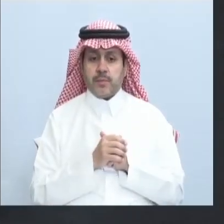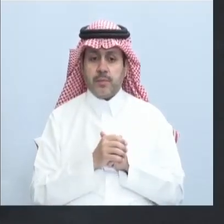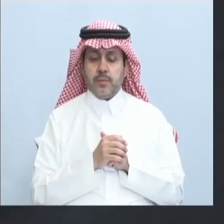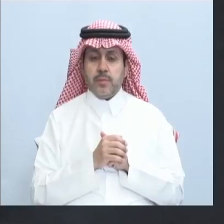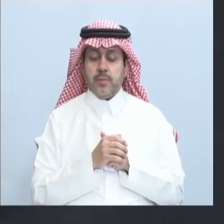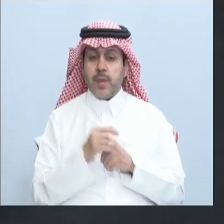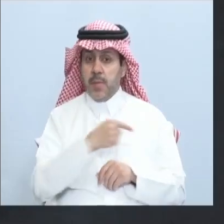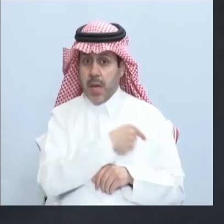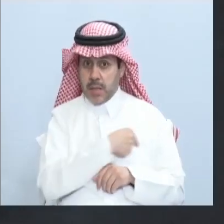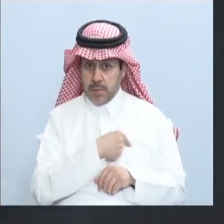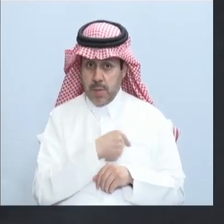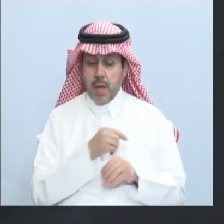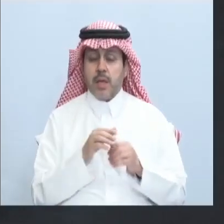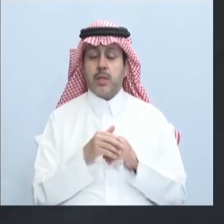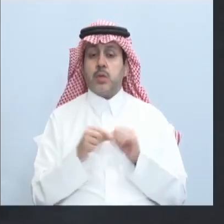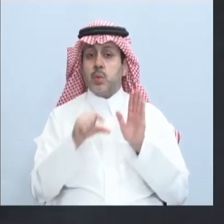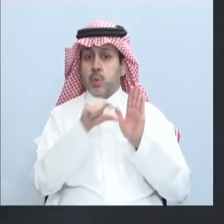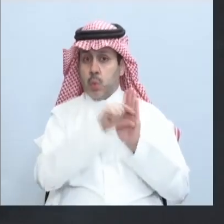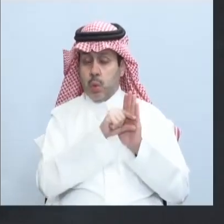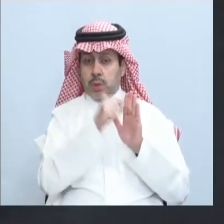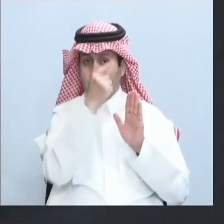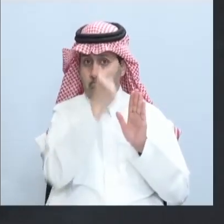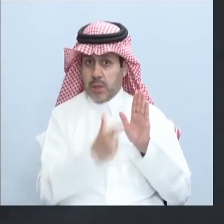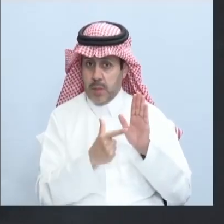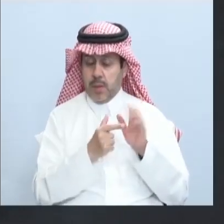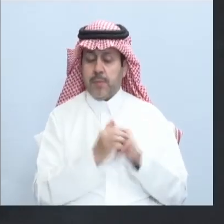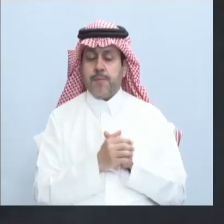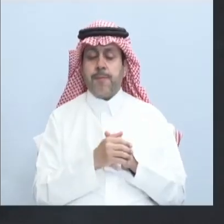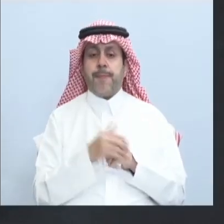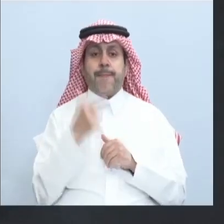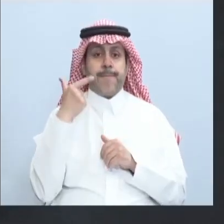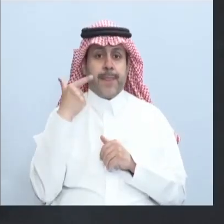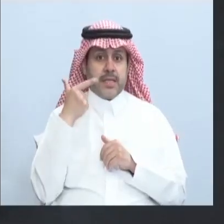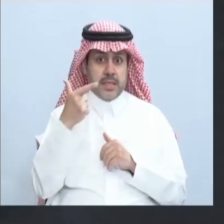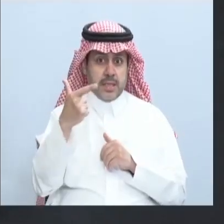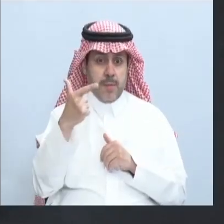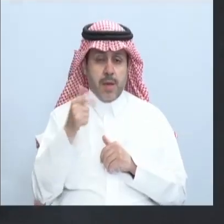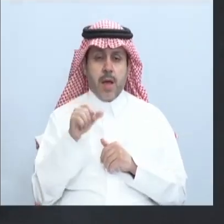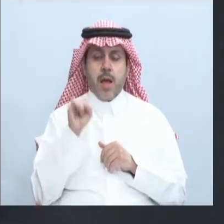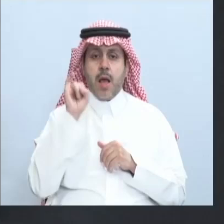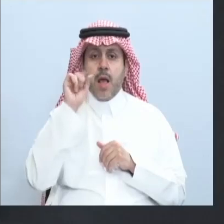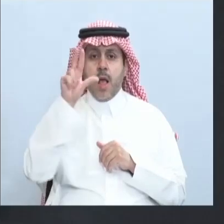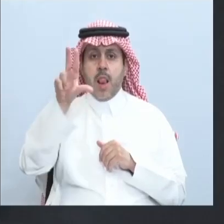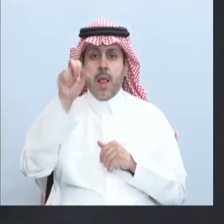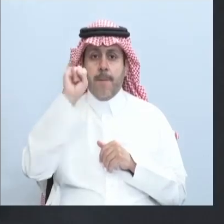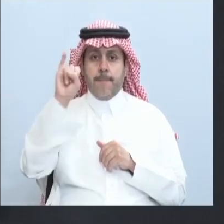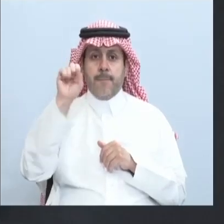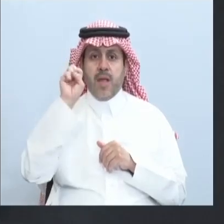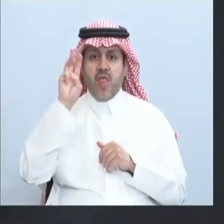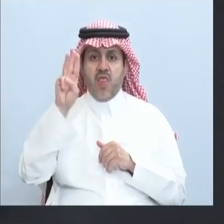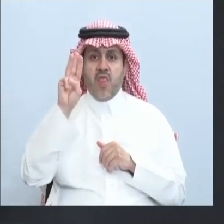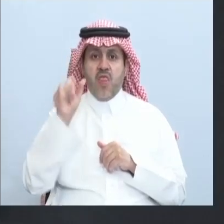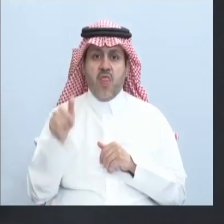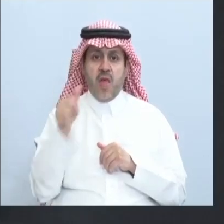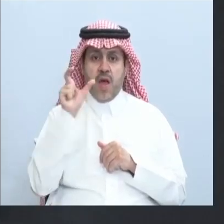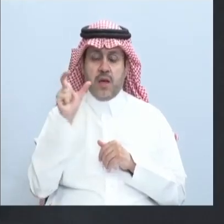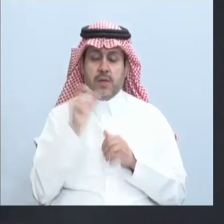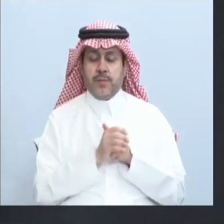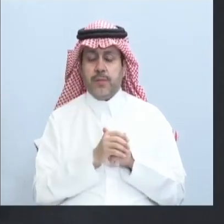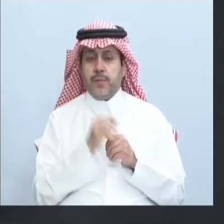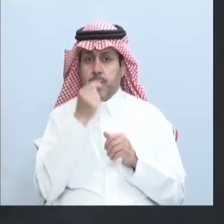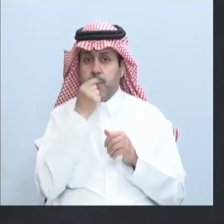اسماء الفاتحه السبع المثاني كما قال الله عز وجل ولقد اتيناك سبعا من المثاني